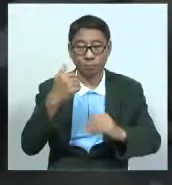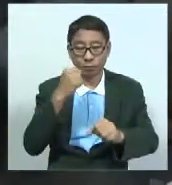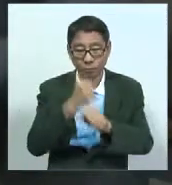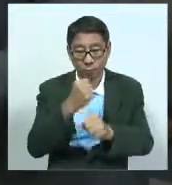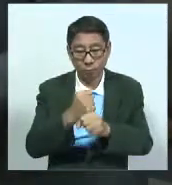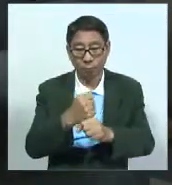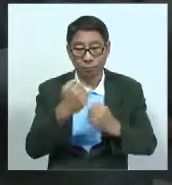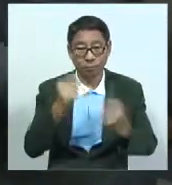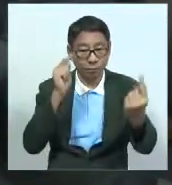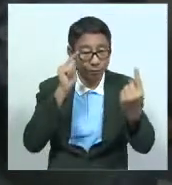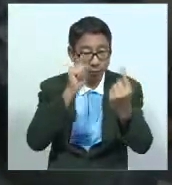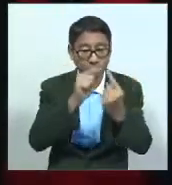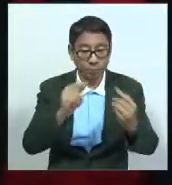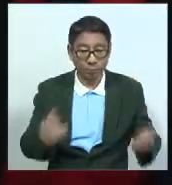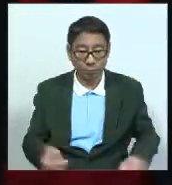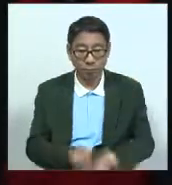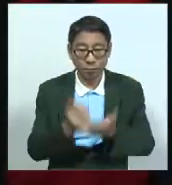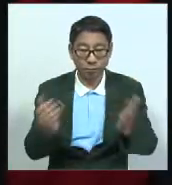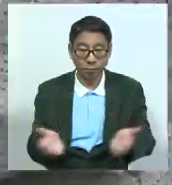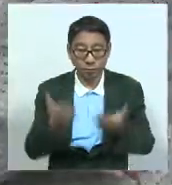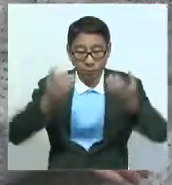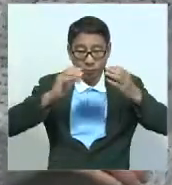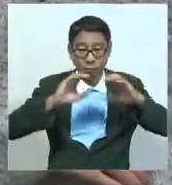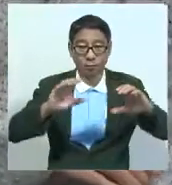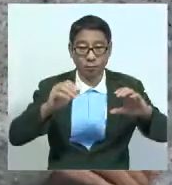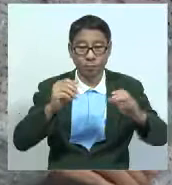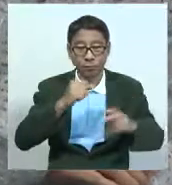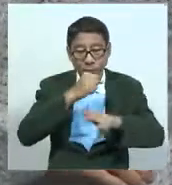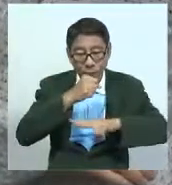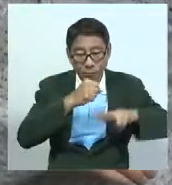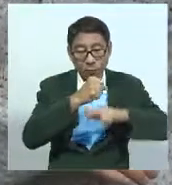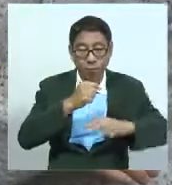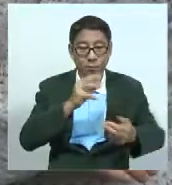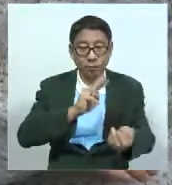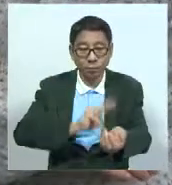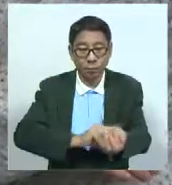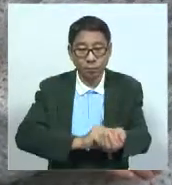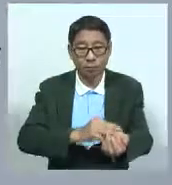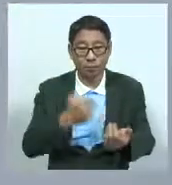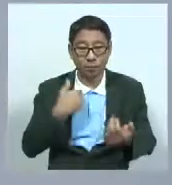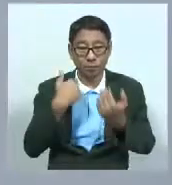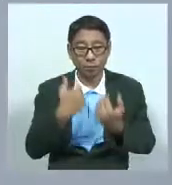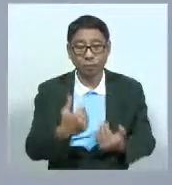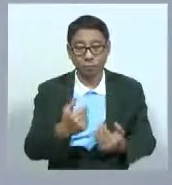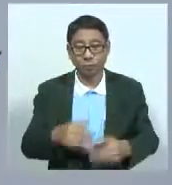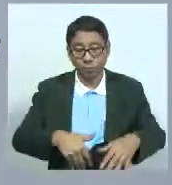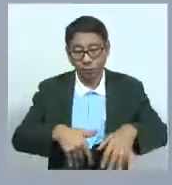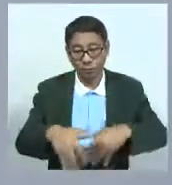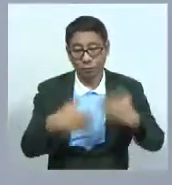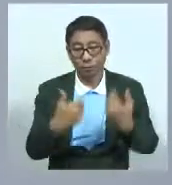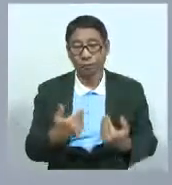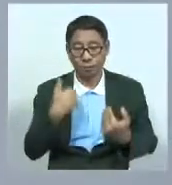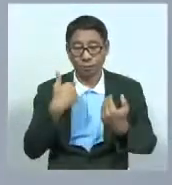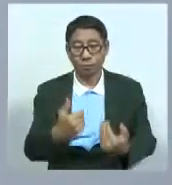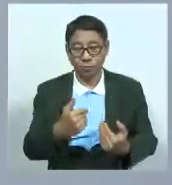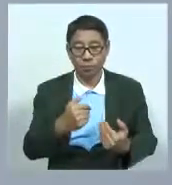ำเนินการและกำหนดเป้าหมายการขับเคลื่อนนโยบายรัฐบาลเรื่องกัญชาทางการแพทย์อย่างเป็นรูปธรรมเพื่อประชาชนเข้าถึงการใช้กั